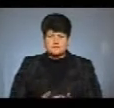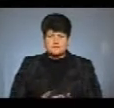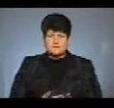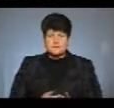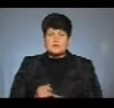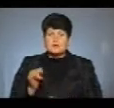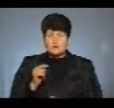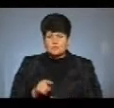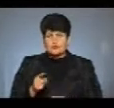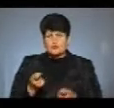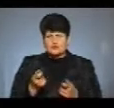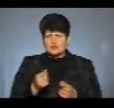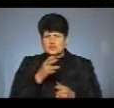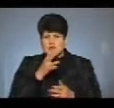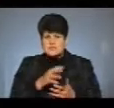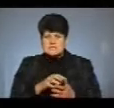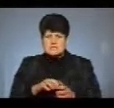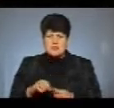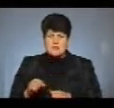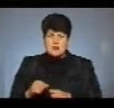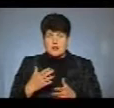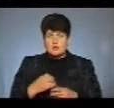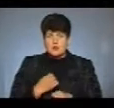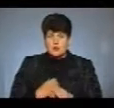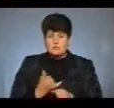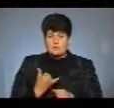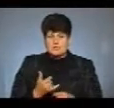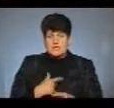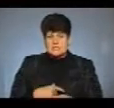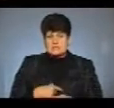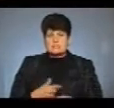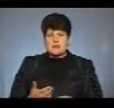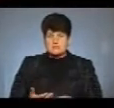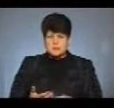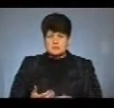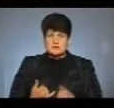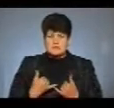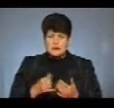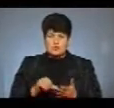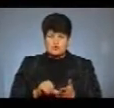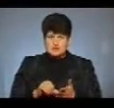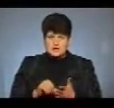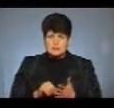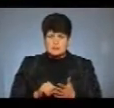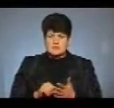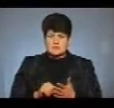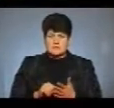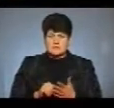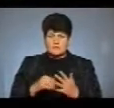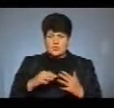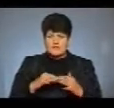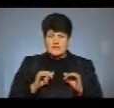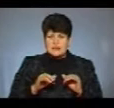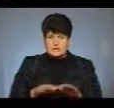і тому вона так трошки забирає часу. Ну, але робимо для себе, для учасників бойових дій. От,